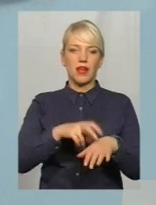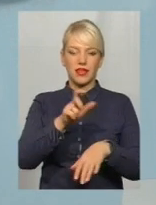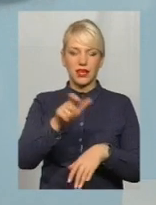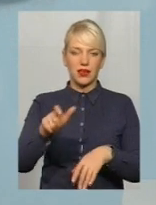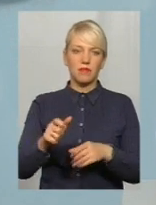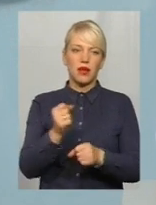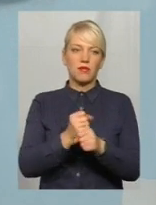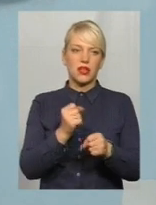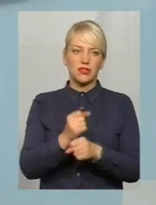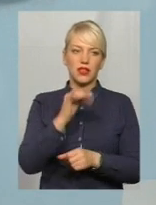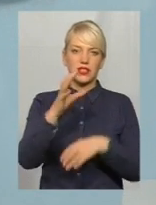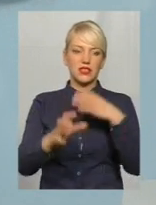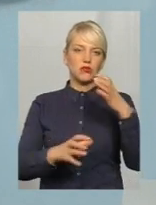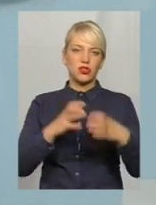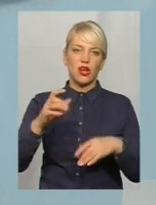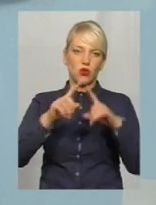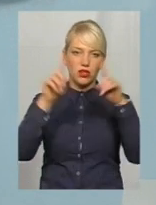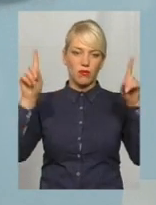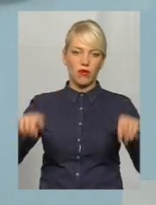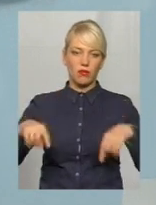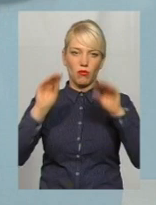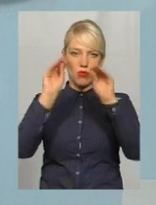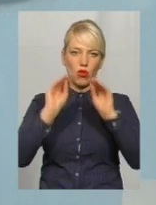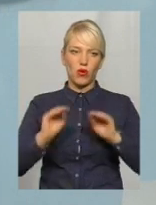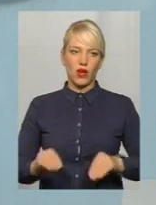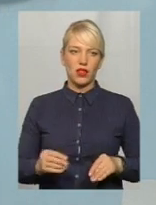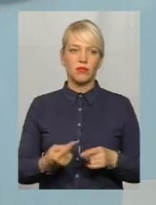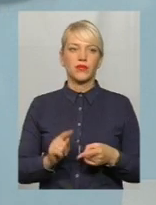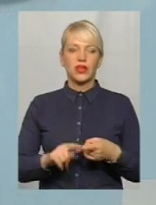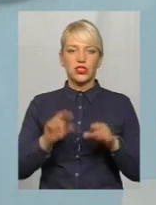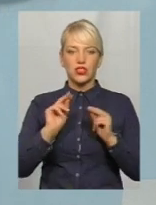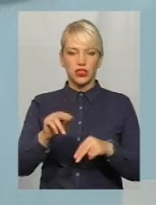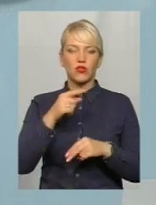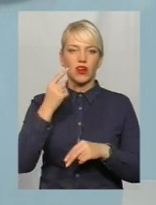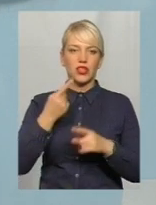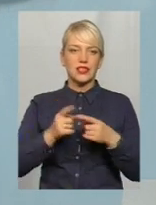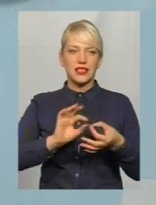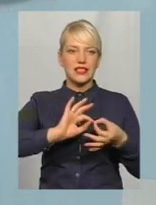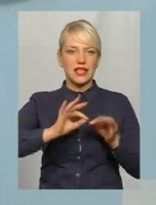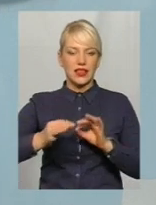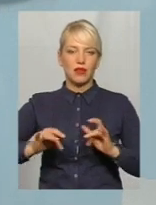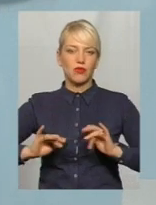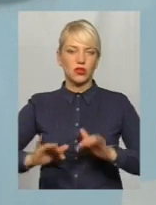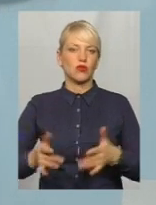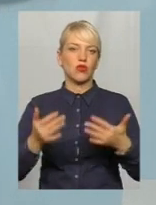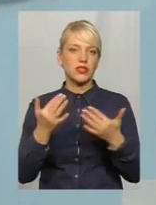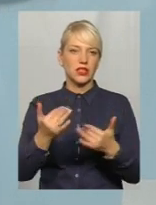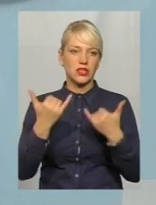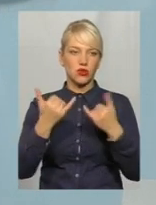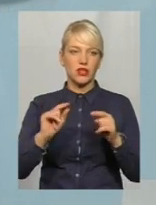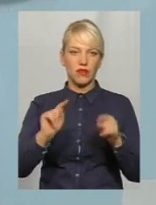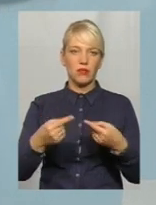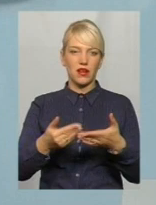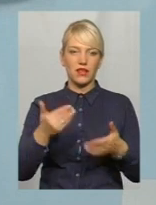працювати з міжнародними протоколами. Чесно говорячи, це достатньо складна процедура, оскільки сьогодні вимагати